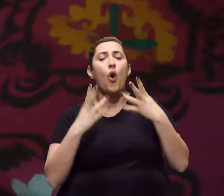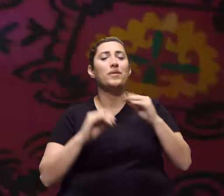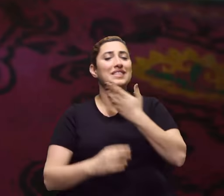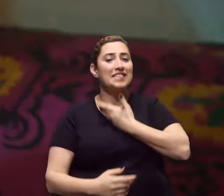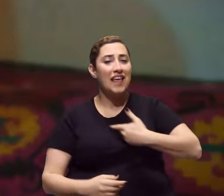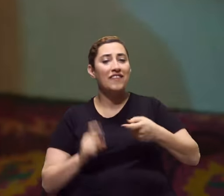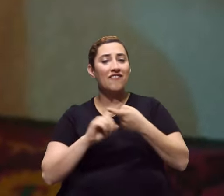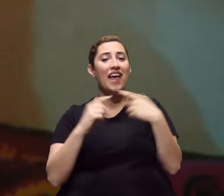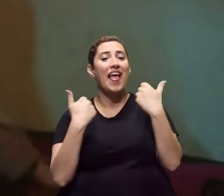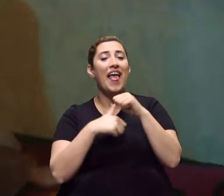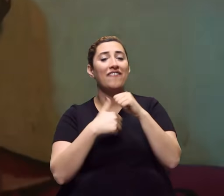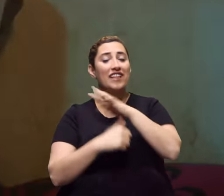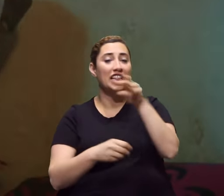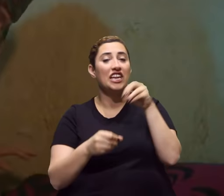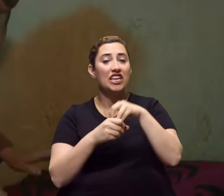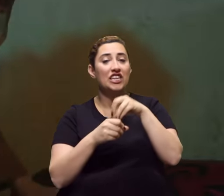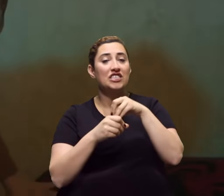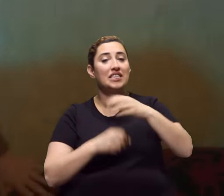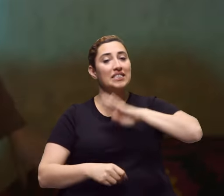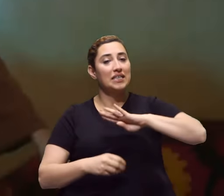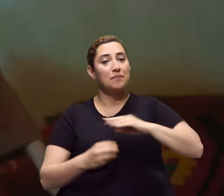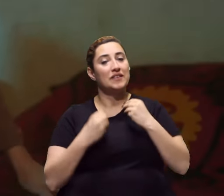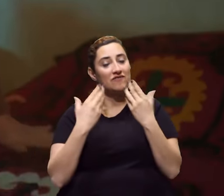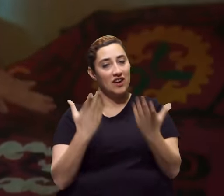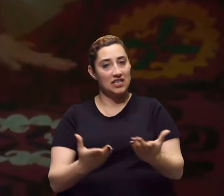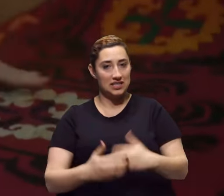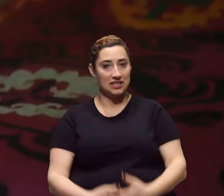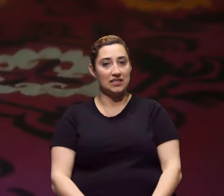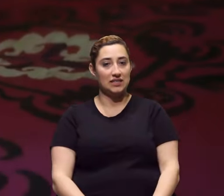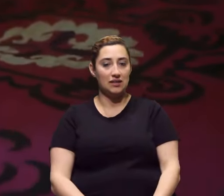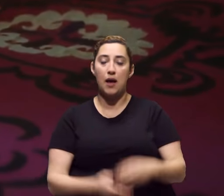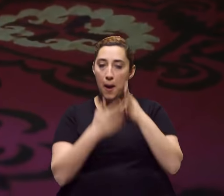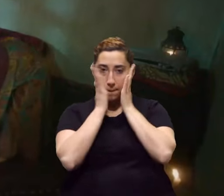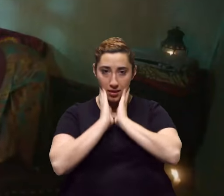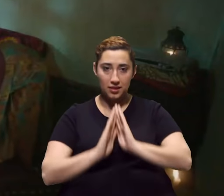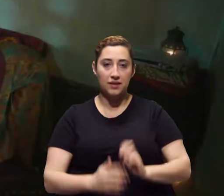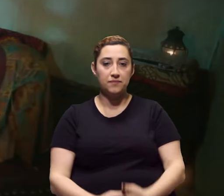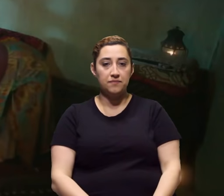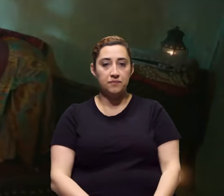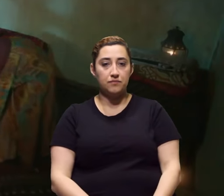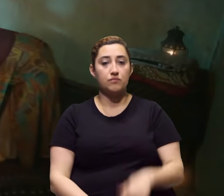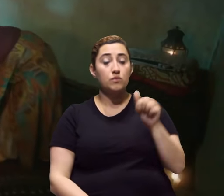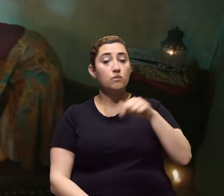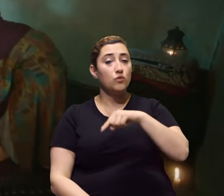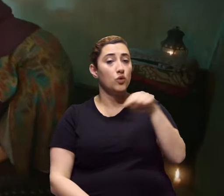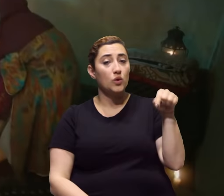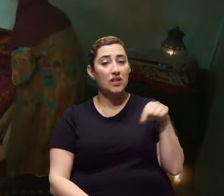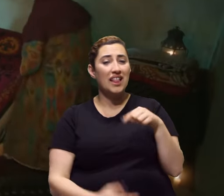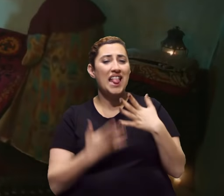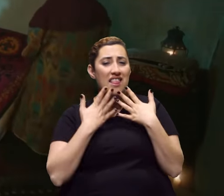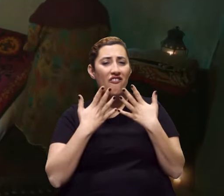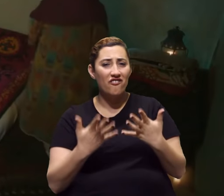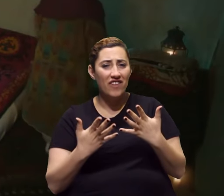ve evliliklerinde sebat nasip eyle. Hanım ana bir döşeye renkli bir örtü seriyor. Bunları